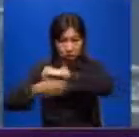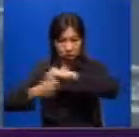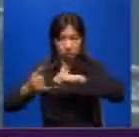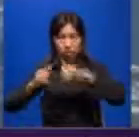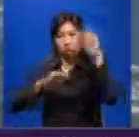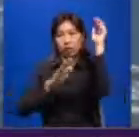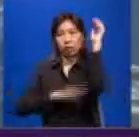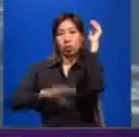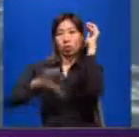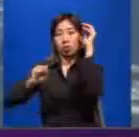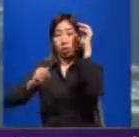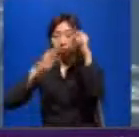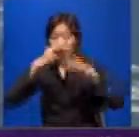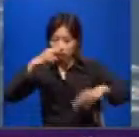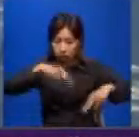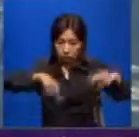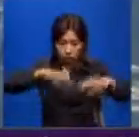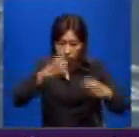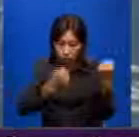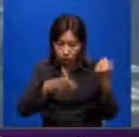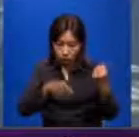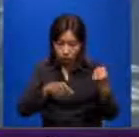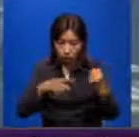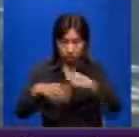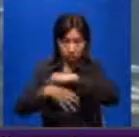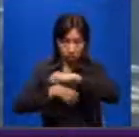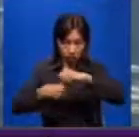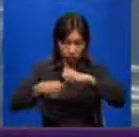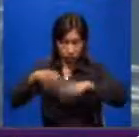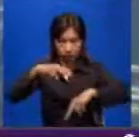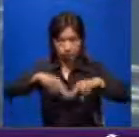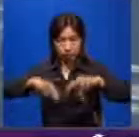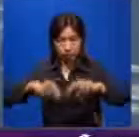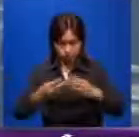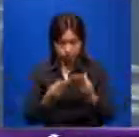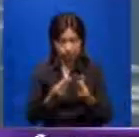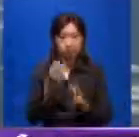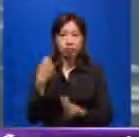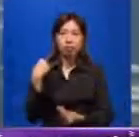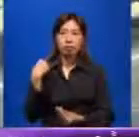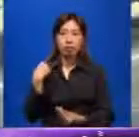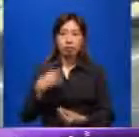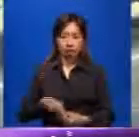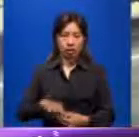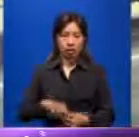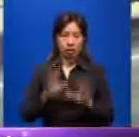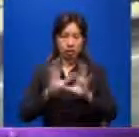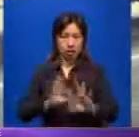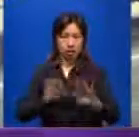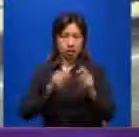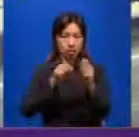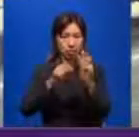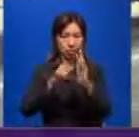ให้เจ้าหน้าที่ประจำจุดตรวจปฏิบัติตามยุทธวิธีอย่างเคร่งครัดระหว่างปฏิบัติหน้าที่เน้นพื้นที่อำเภอเทพาและสะบ้าย้อย